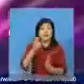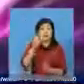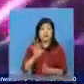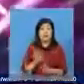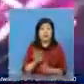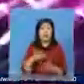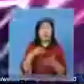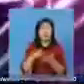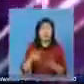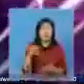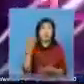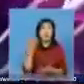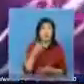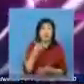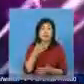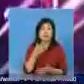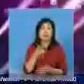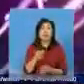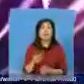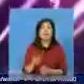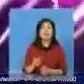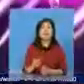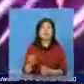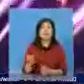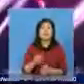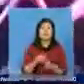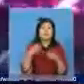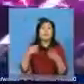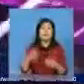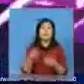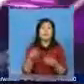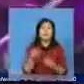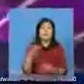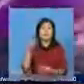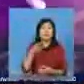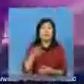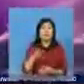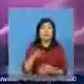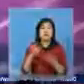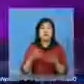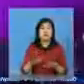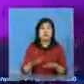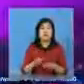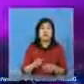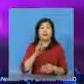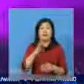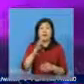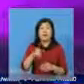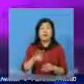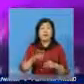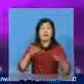них приобрели американцы. Поэтому для продажи были открыты еще 2 тысячи мест в фан-зоне и дальних рядах.